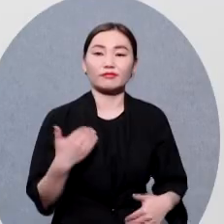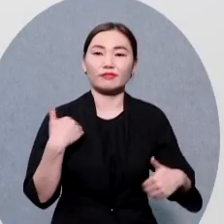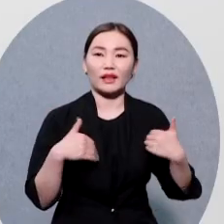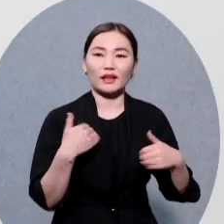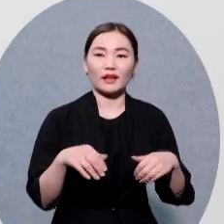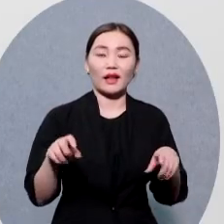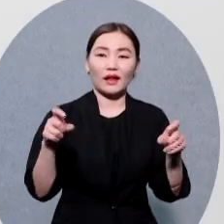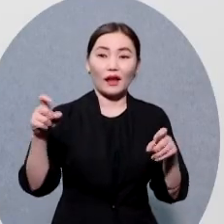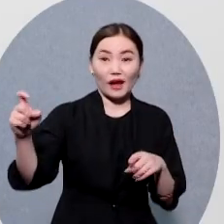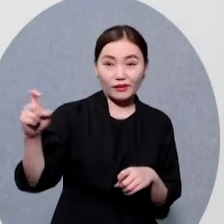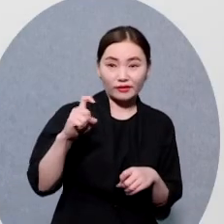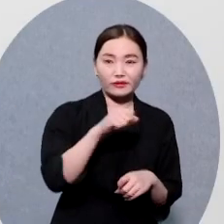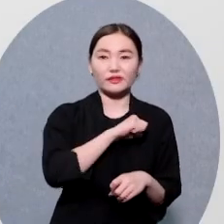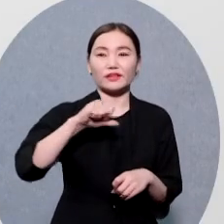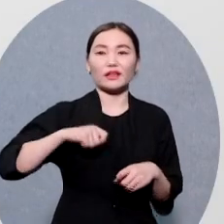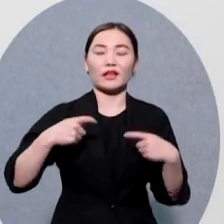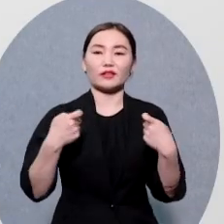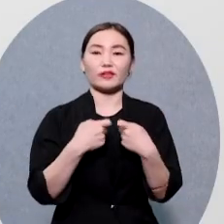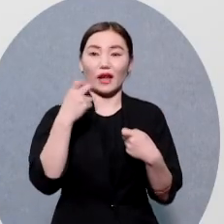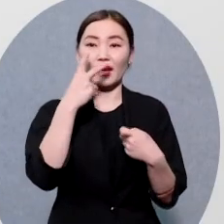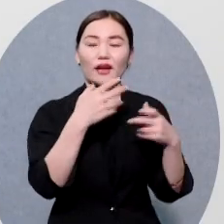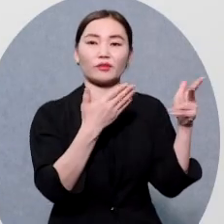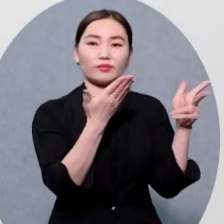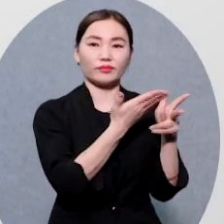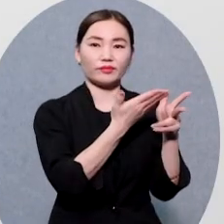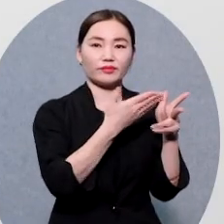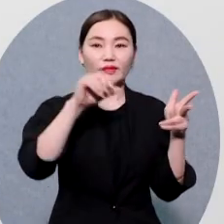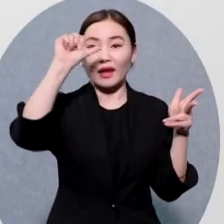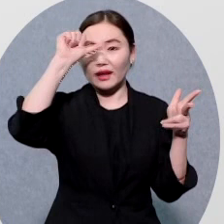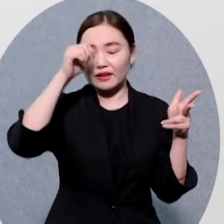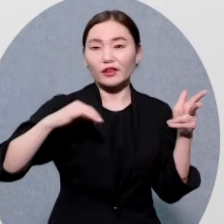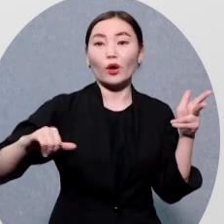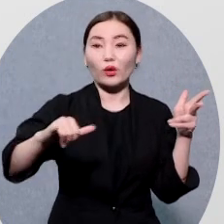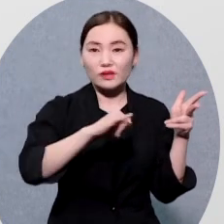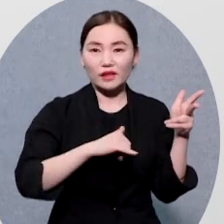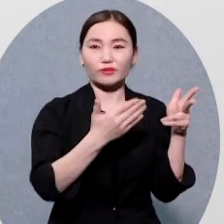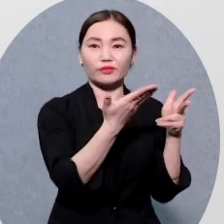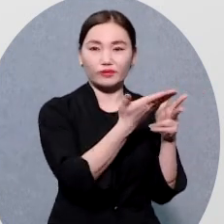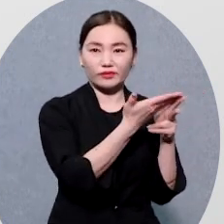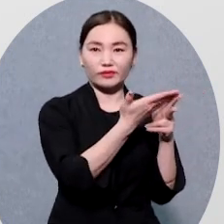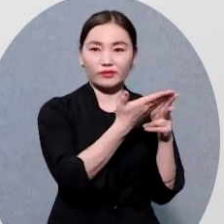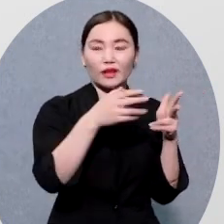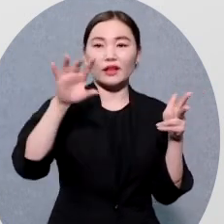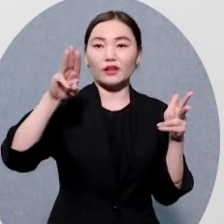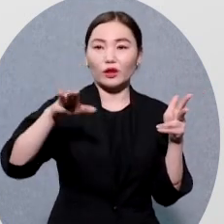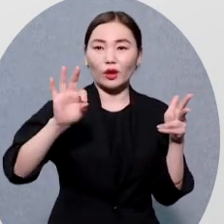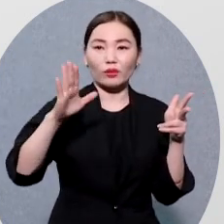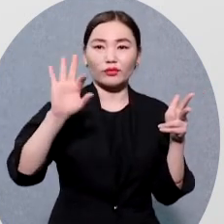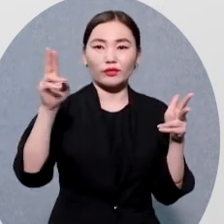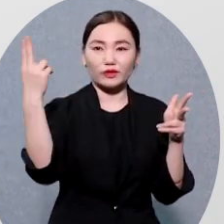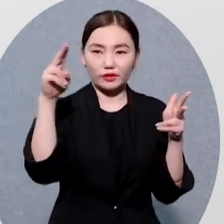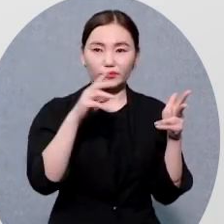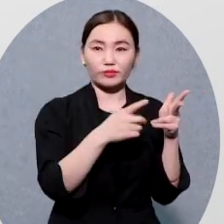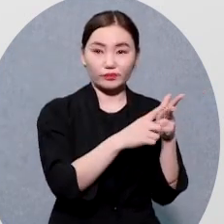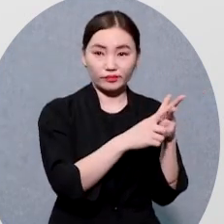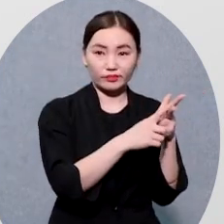За сайн байна. За багшаахаа хариултаа өөрсдөө хариултыг толгойд гараарай. Хутагтын орн гэдэг бол энэтхэг юм байна. Цастын орн бол төвд